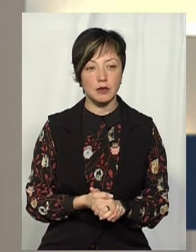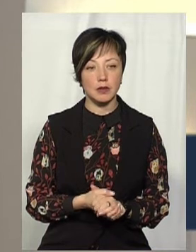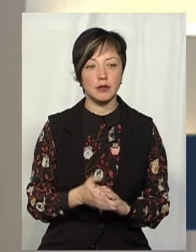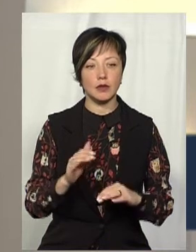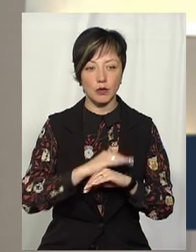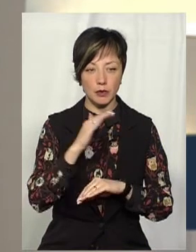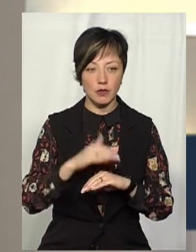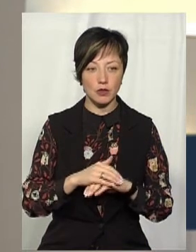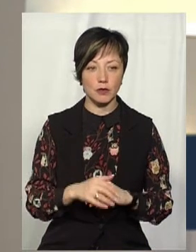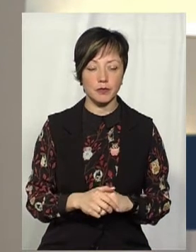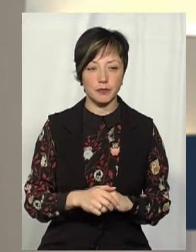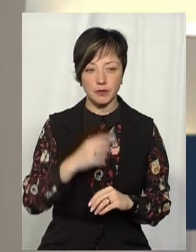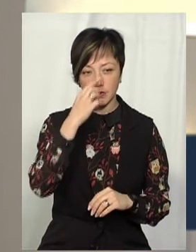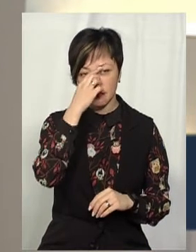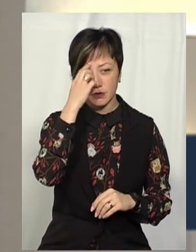Добрий вечір.